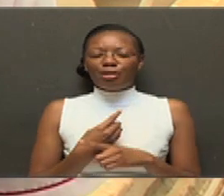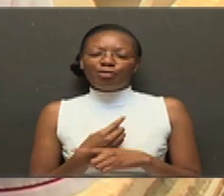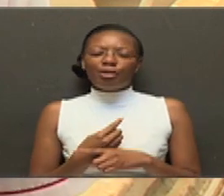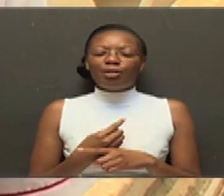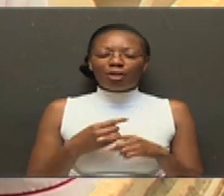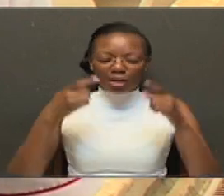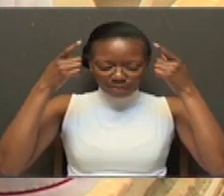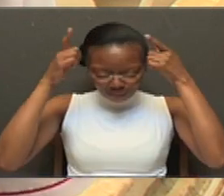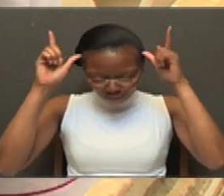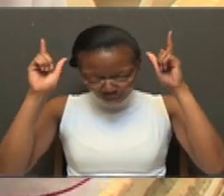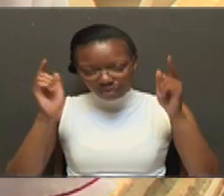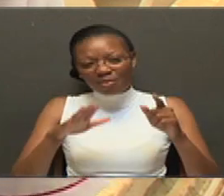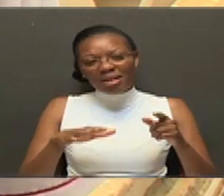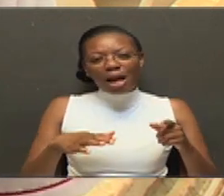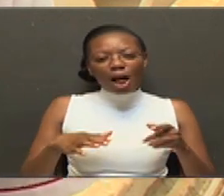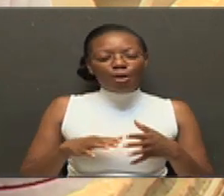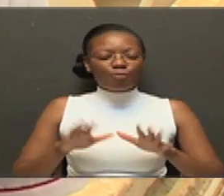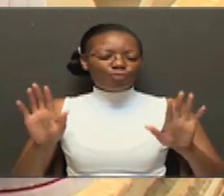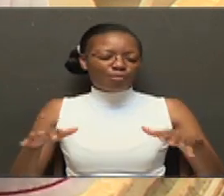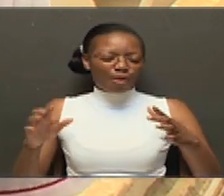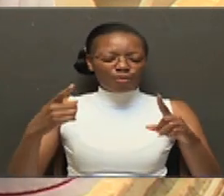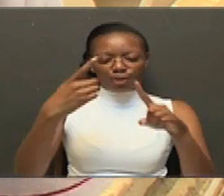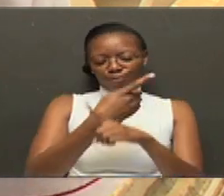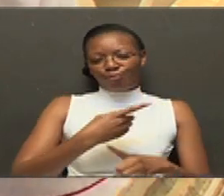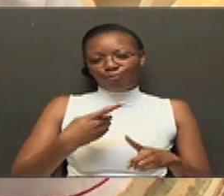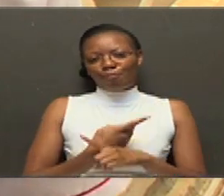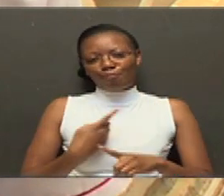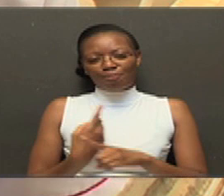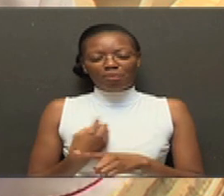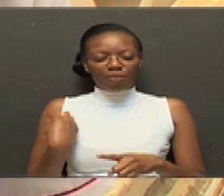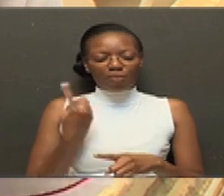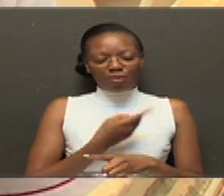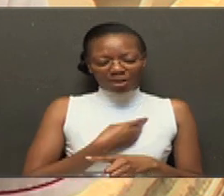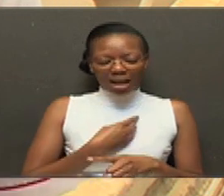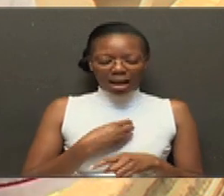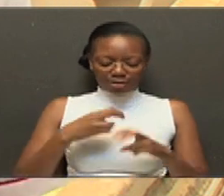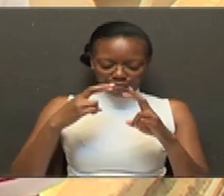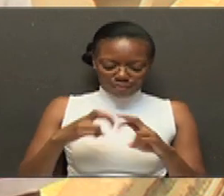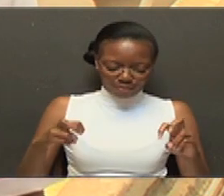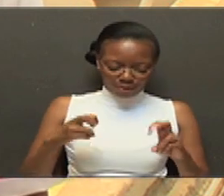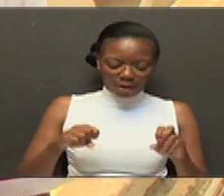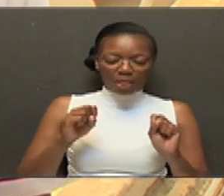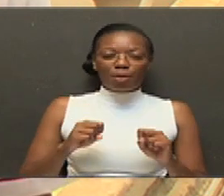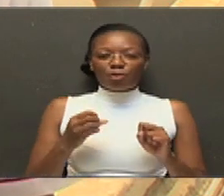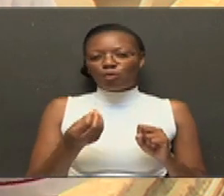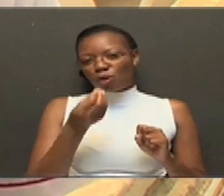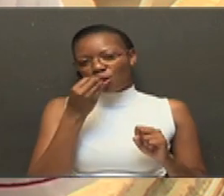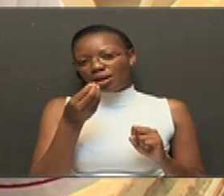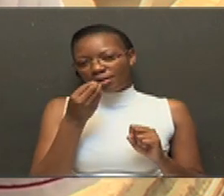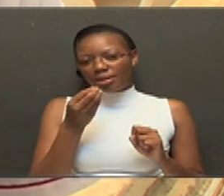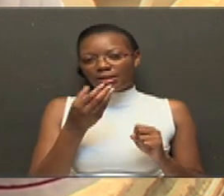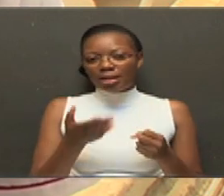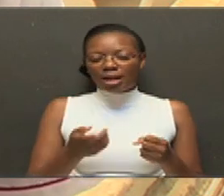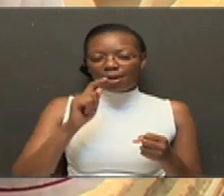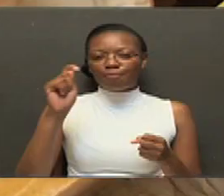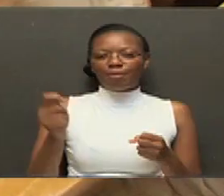grasshoppers, lake flies na wengine wengi ambao wanakuliwa hapa Kenya na pia nje